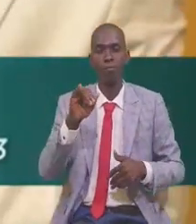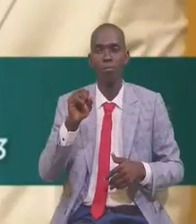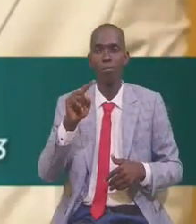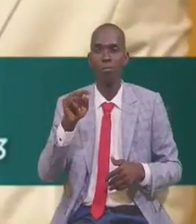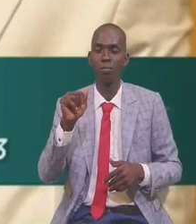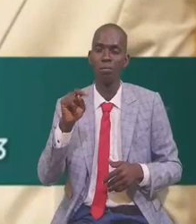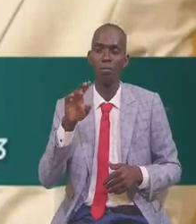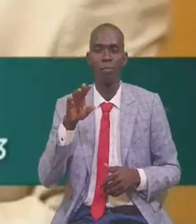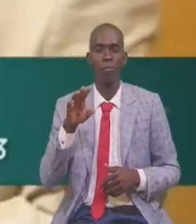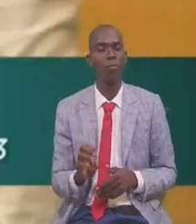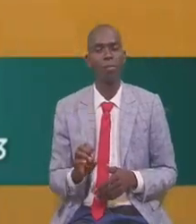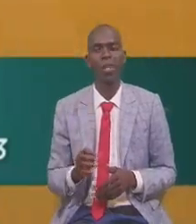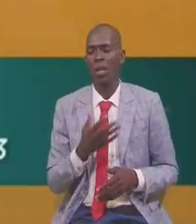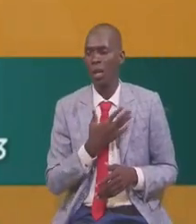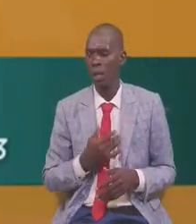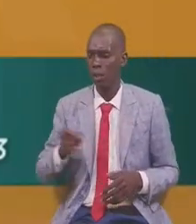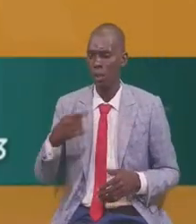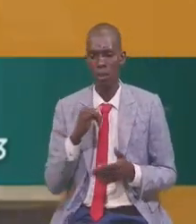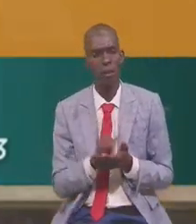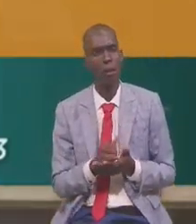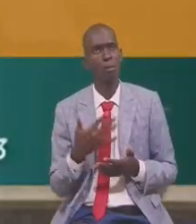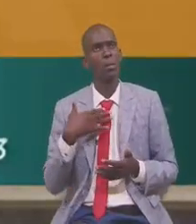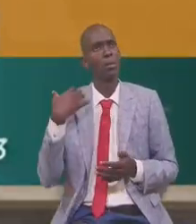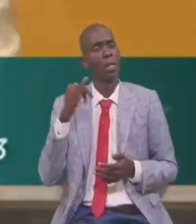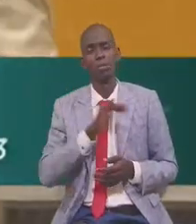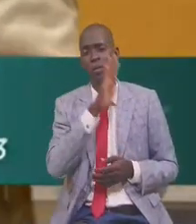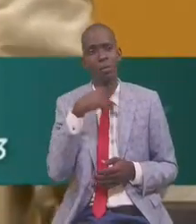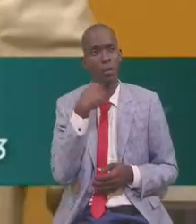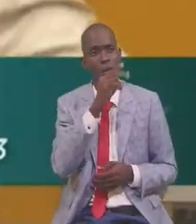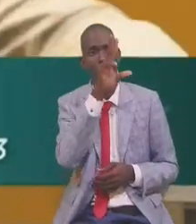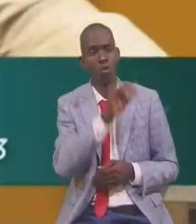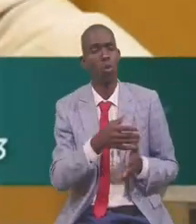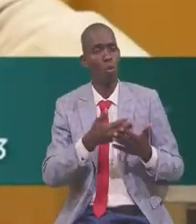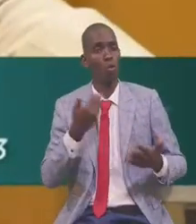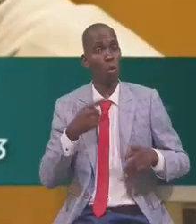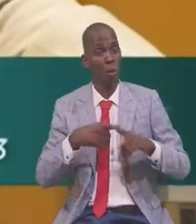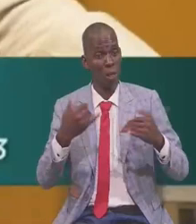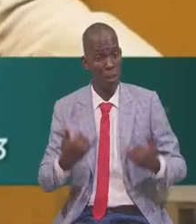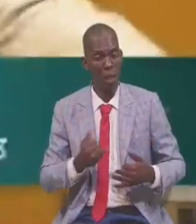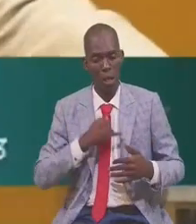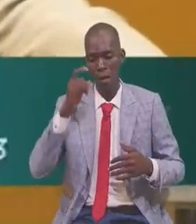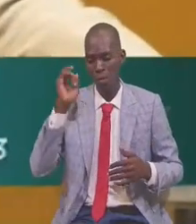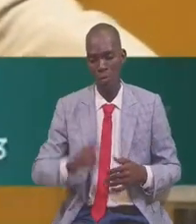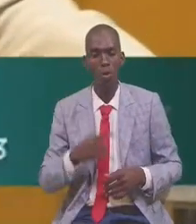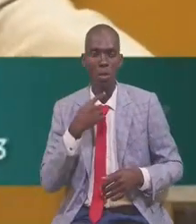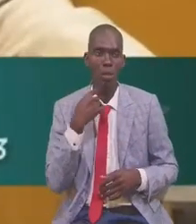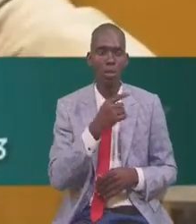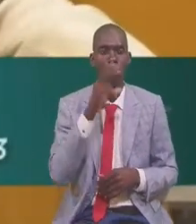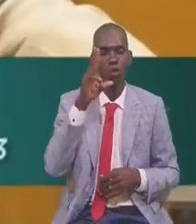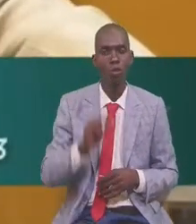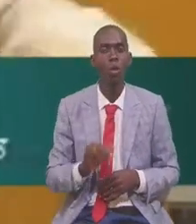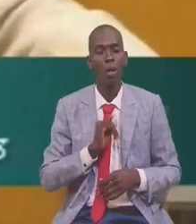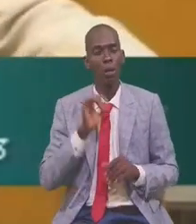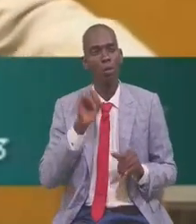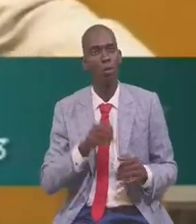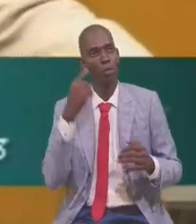non avant Élie, mais je dois te dire non maintenant. Ça, c'est le coup. Comment elle peut regarder le visage d'Élie et